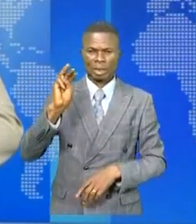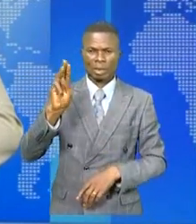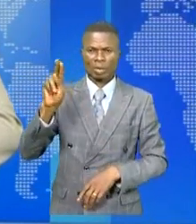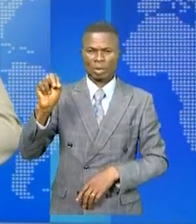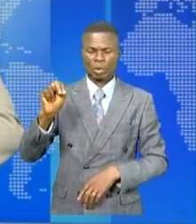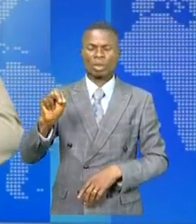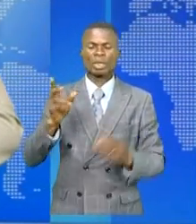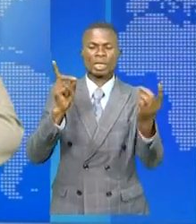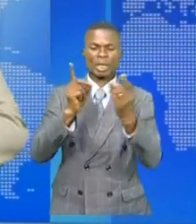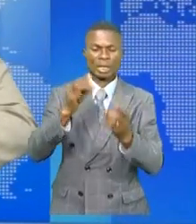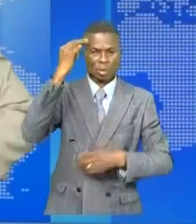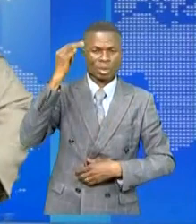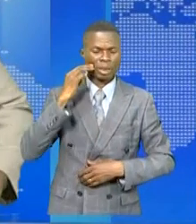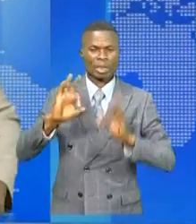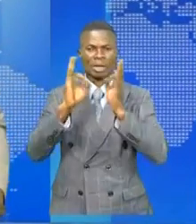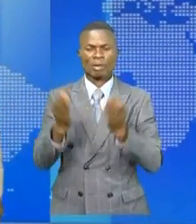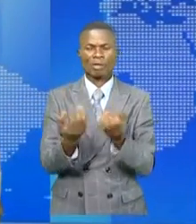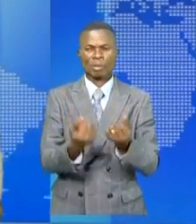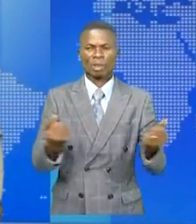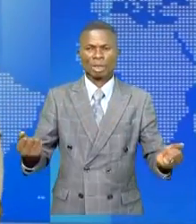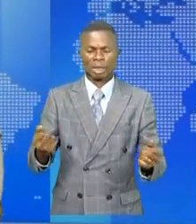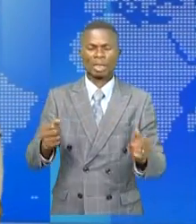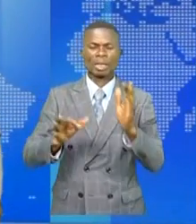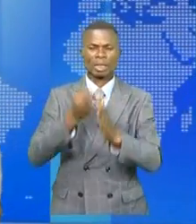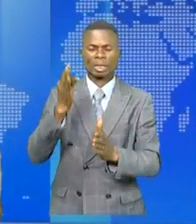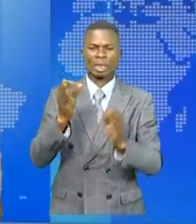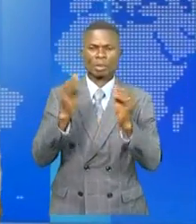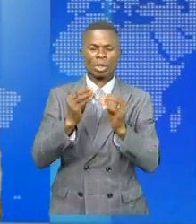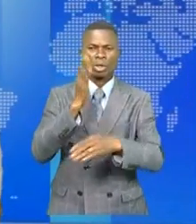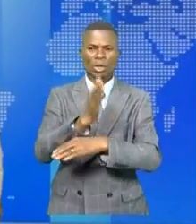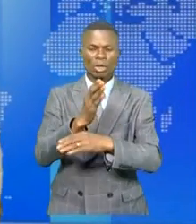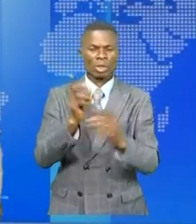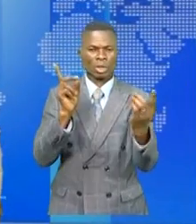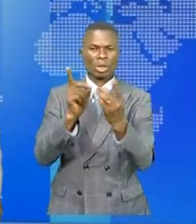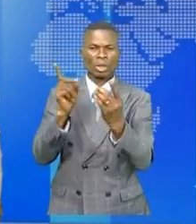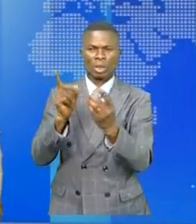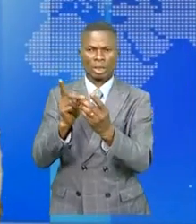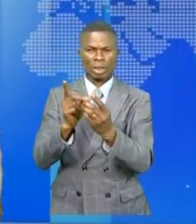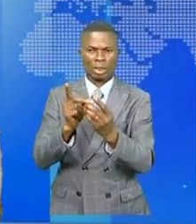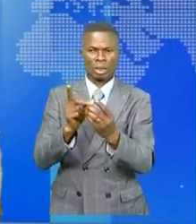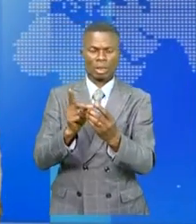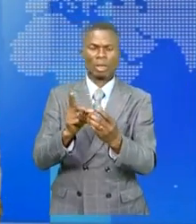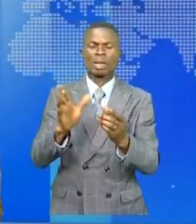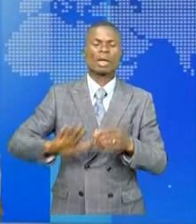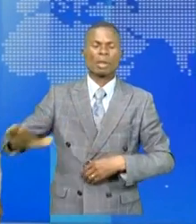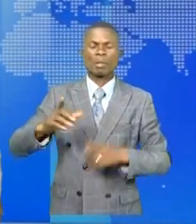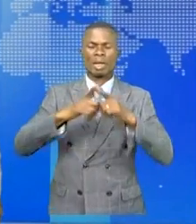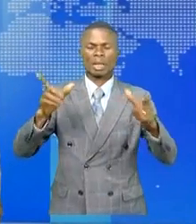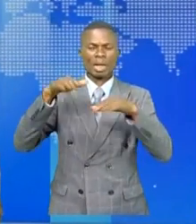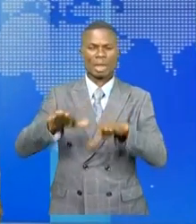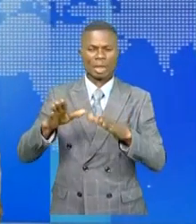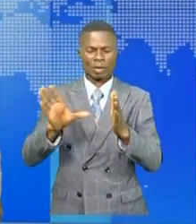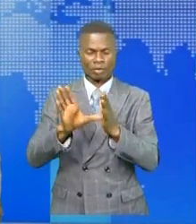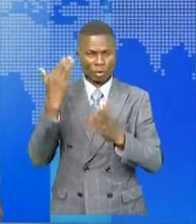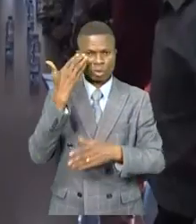Enfants. Gisèle Ndaya a également pris part à la 13e réunion du Conseil consultatif des pays des Grands Lacs par visioconférence.